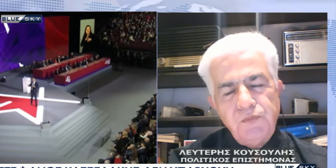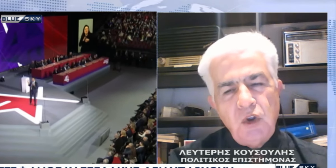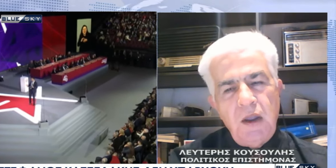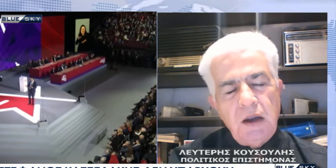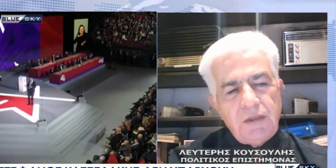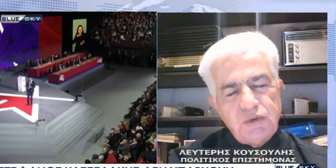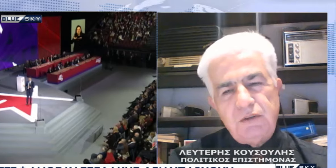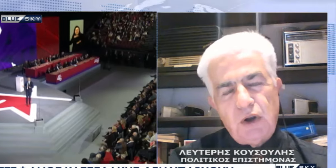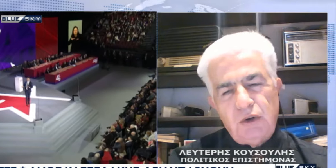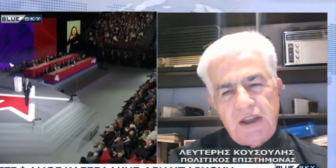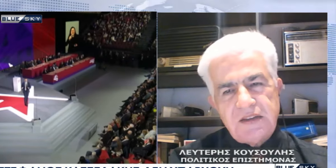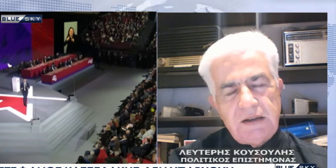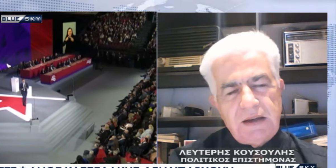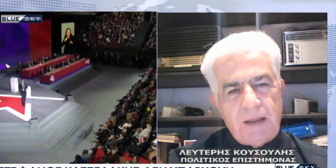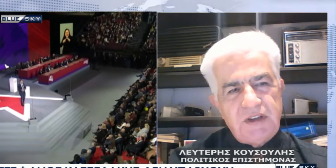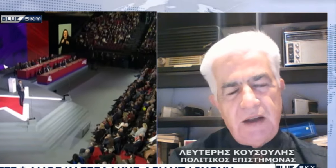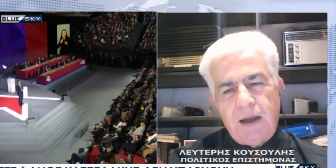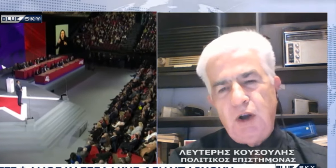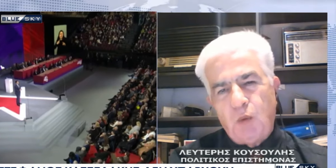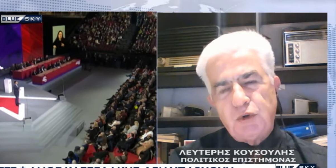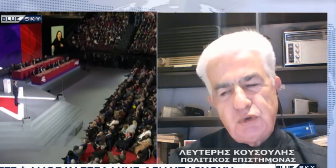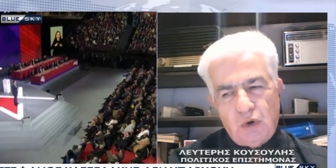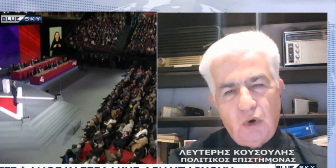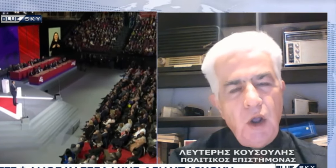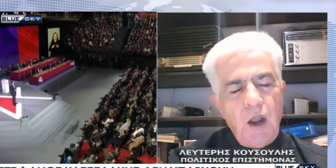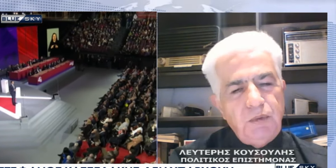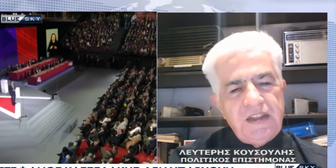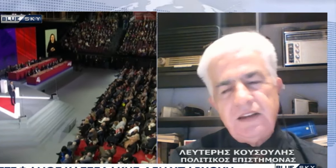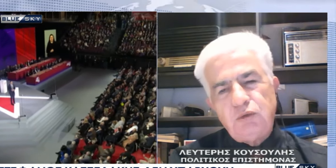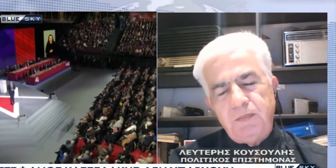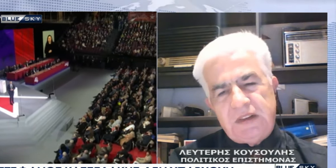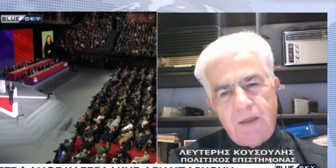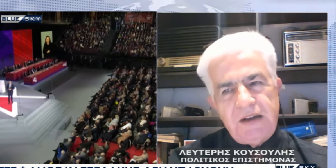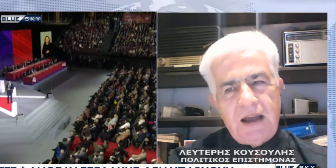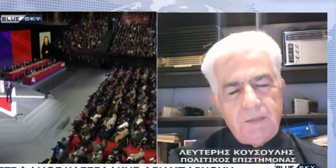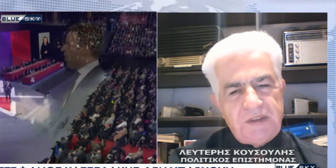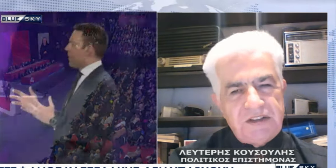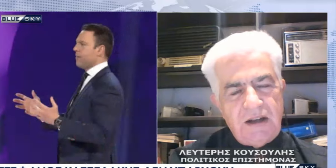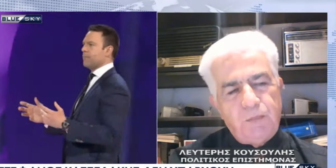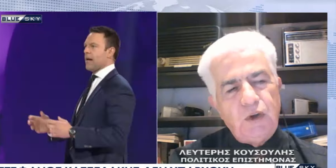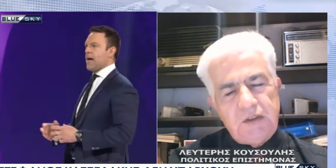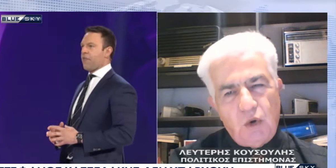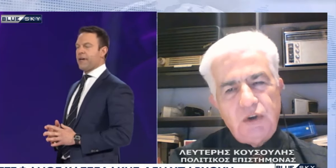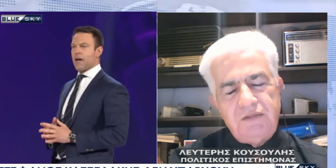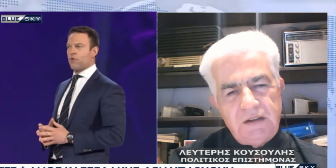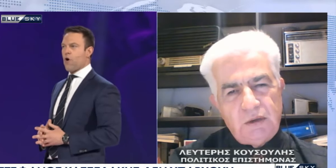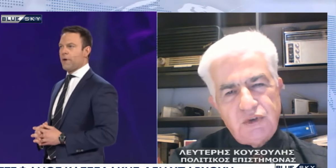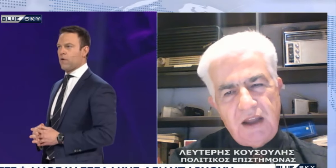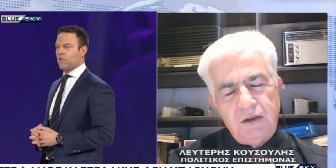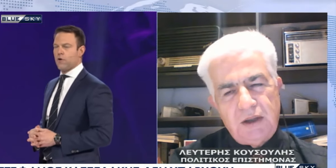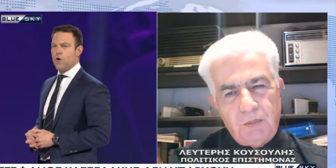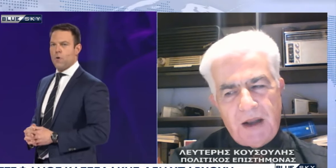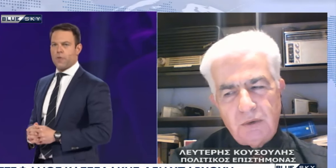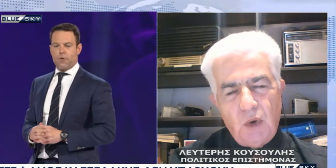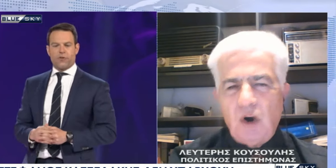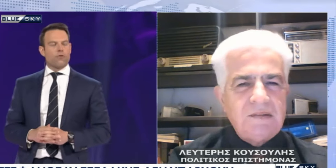του, καθώς τις ευρωεκλογές θα καταγράψει ένα χαμηλό ποσοστό που δεν θα του επιτρέπει να αναπτύξει ένα πολιτικό κυβερνητικό